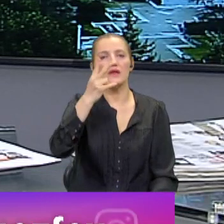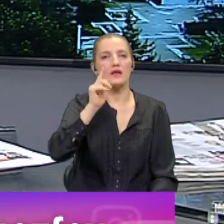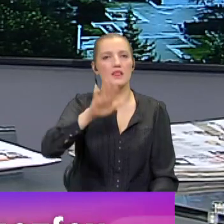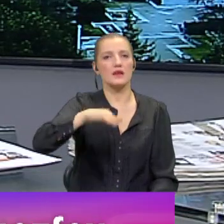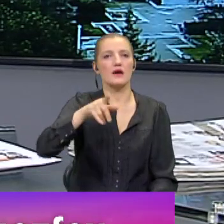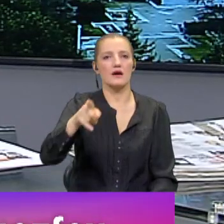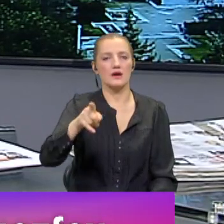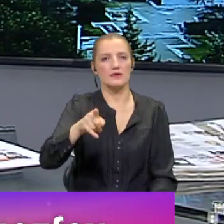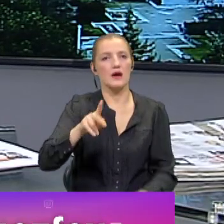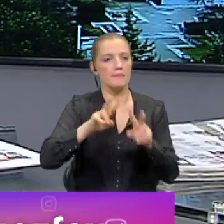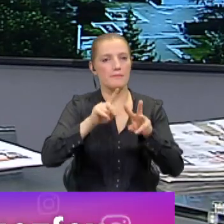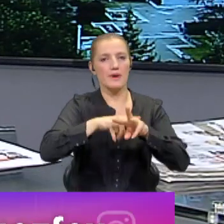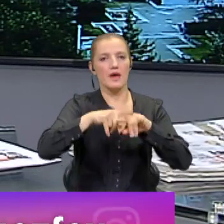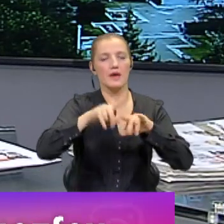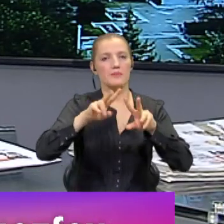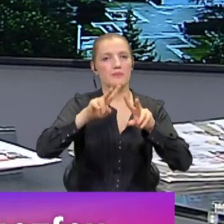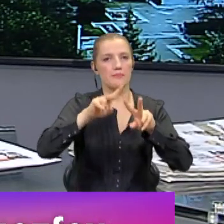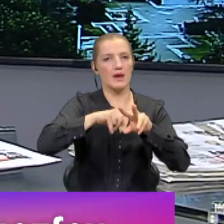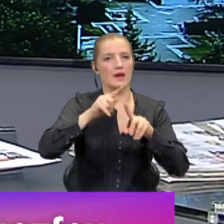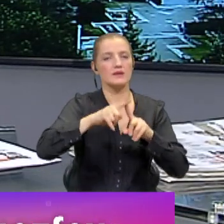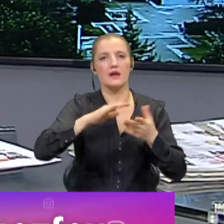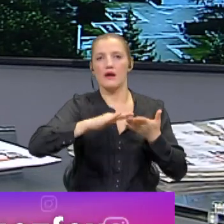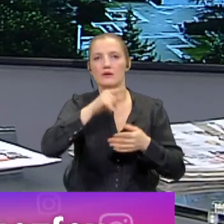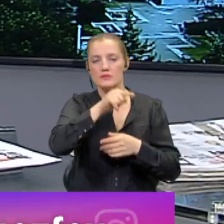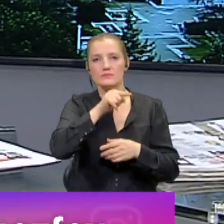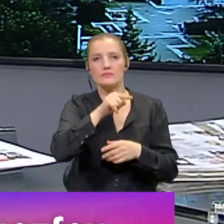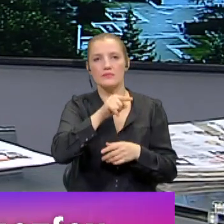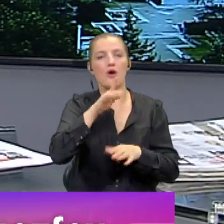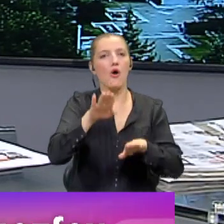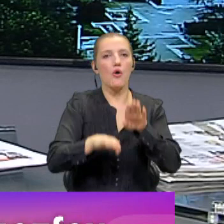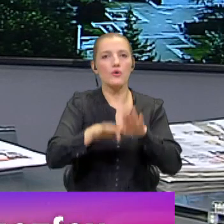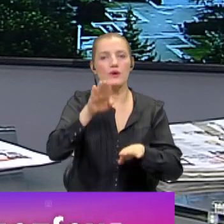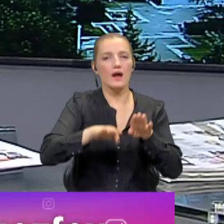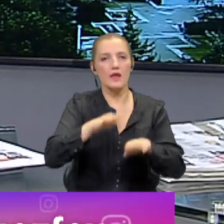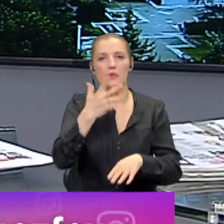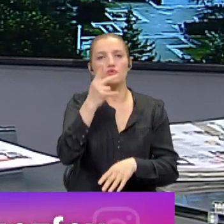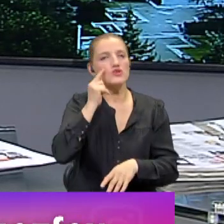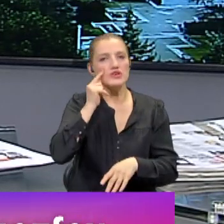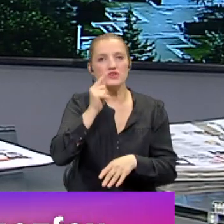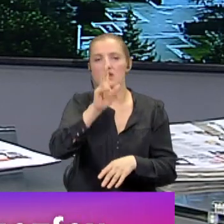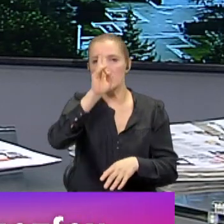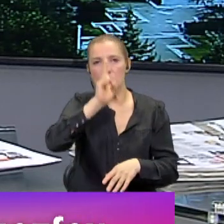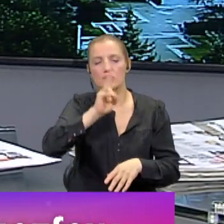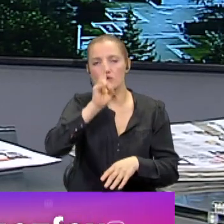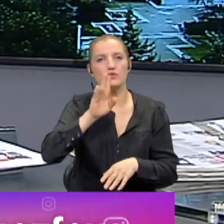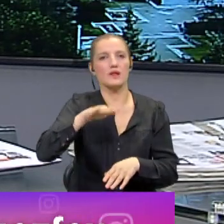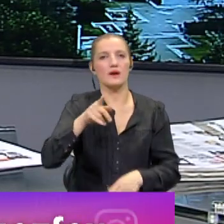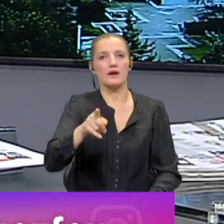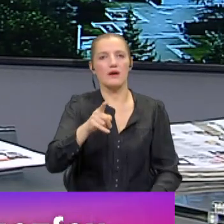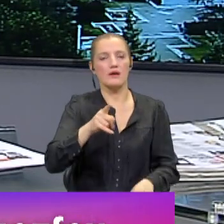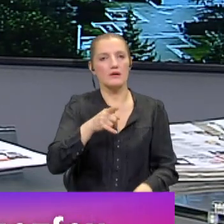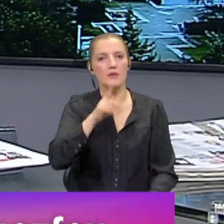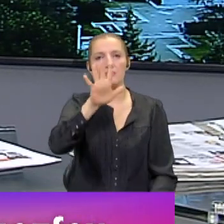Mehmet Aydınlı 3 kişiler ortalama gelen fatura 200 lira Arif ve Akif Balıkçıoğlu